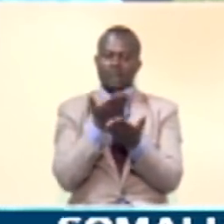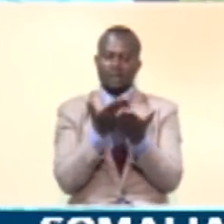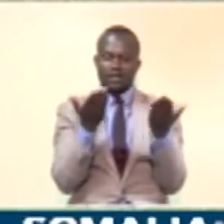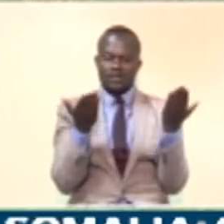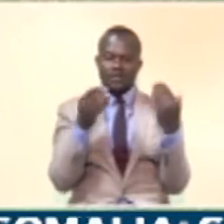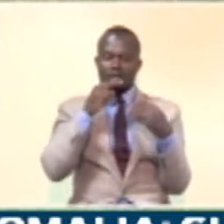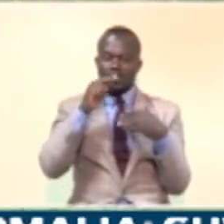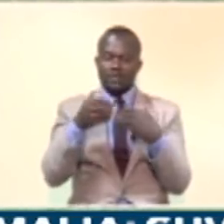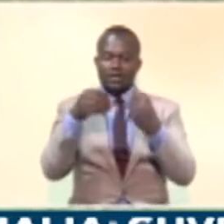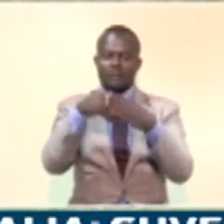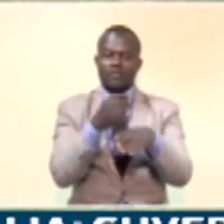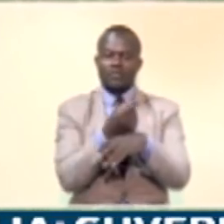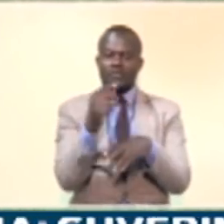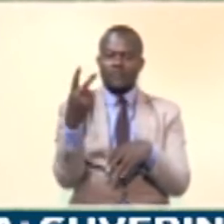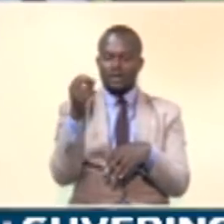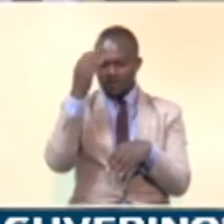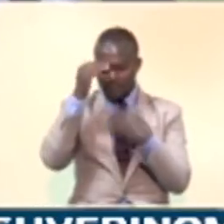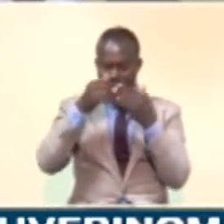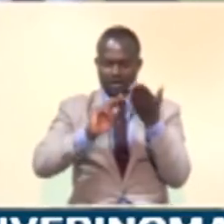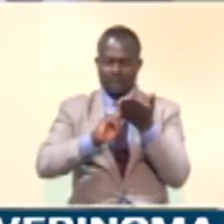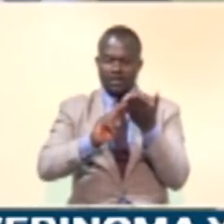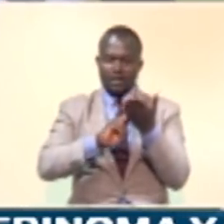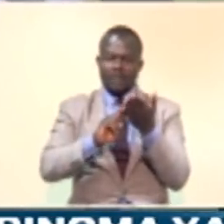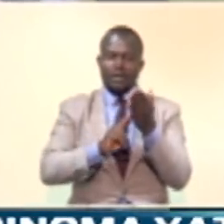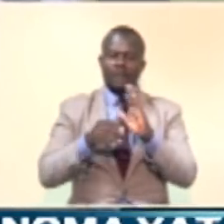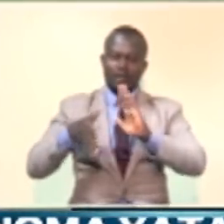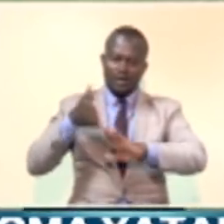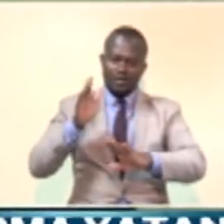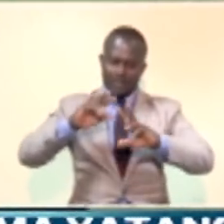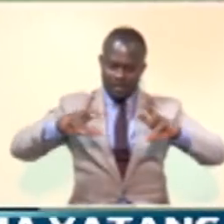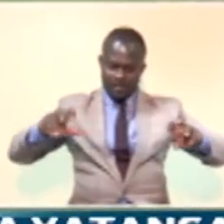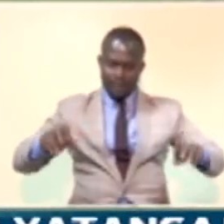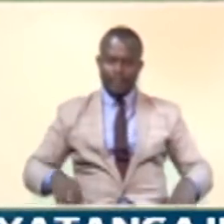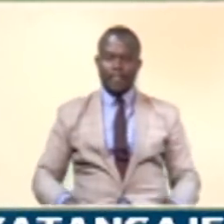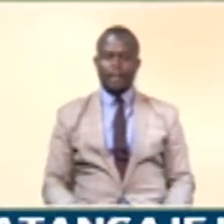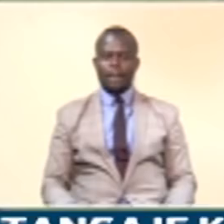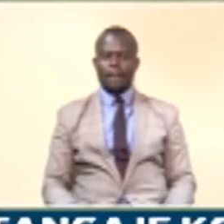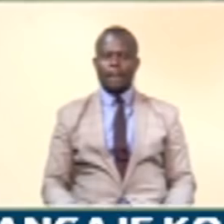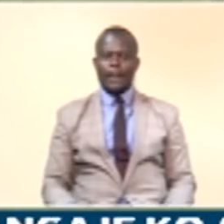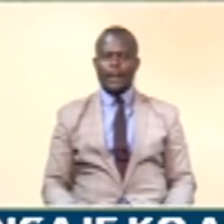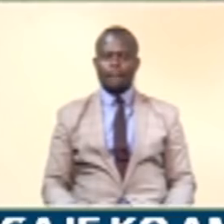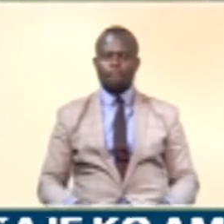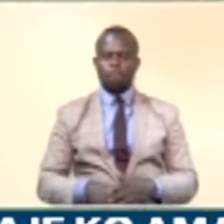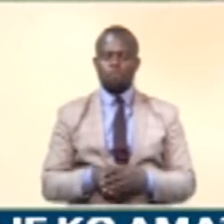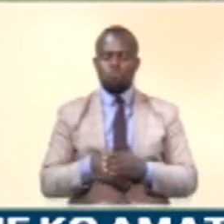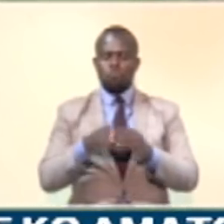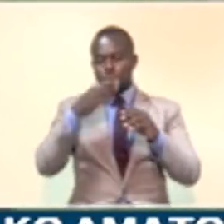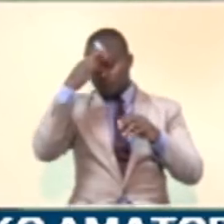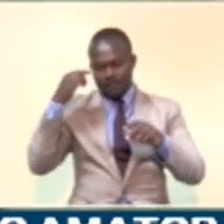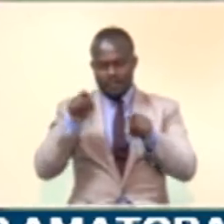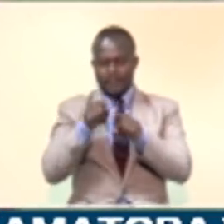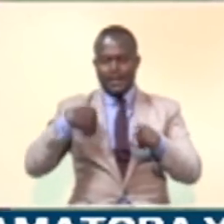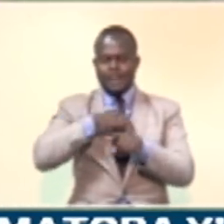igisubizo bakagihabwa mu minota 20 kuko ari gukoreshwa ibipimo bya rapid test lorsque il est reçu volcanique les autorités mpamvu nange navuze